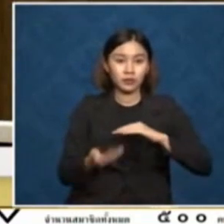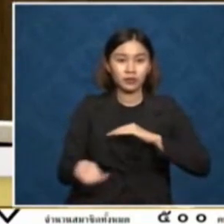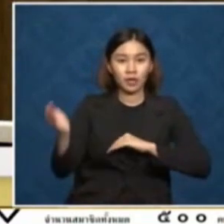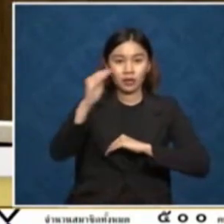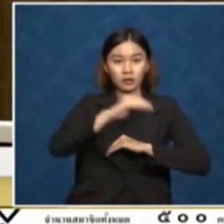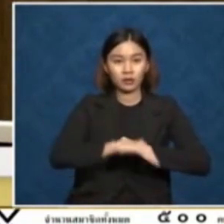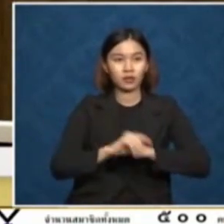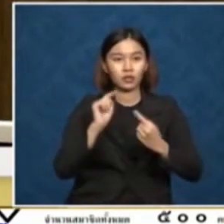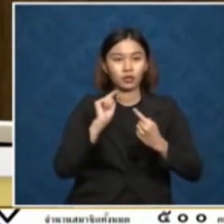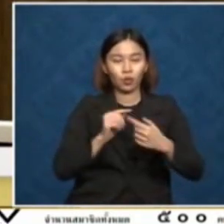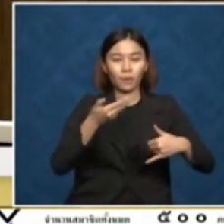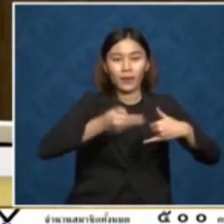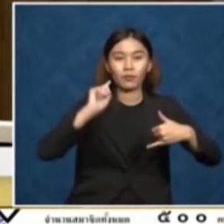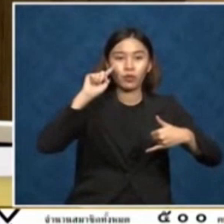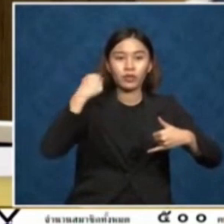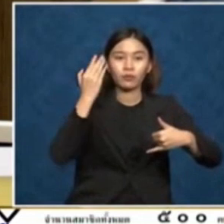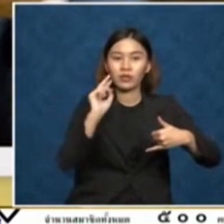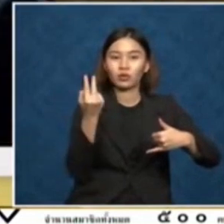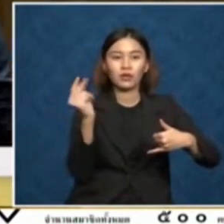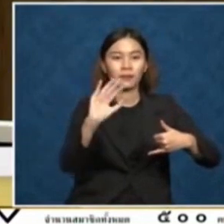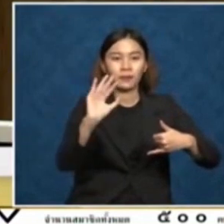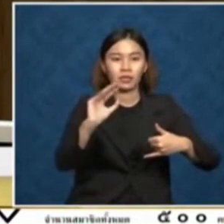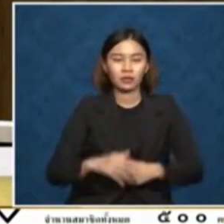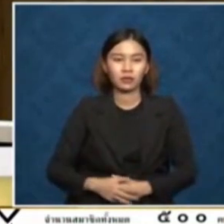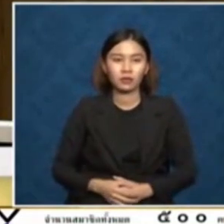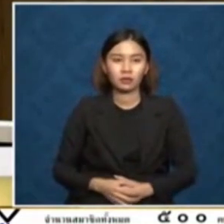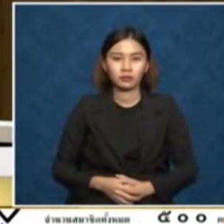ถีไม่ใช่เพียงแค่เพศทางกายภาพเท่านั้นค่ะ